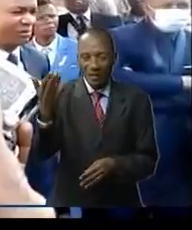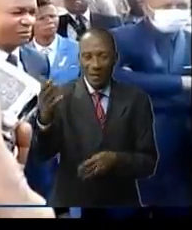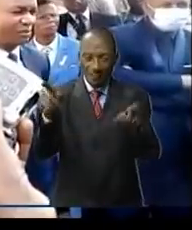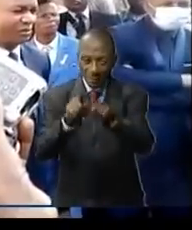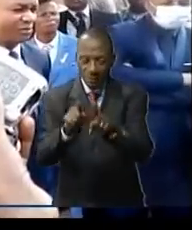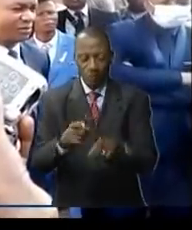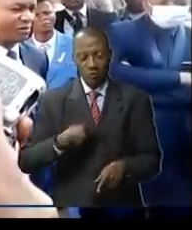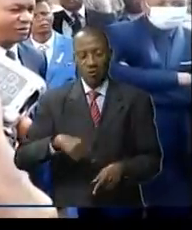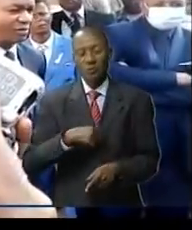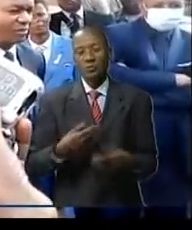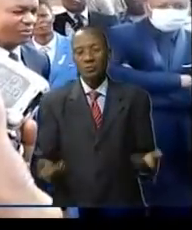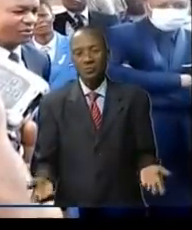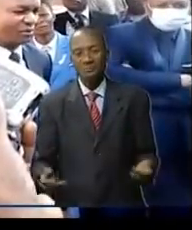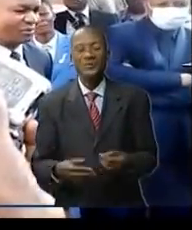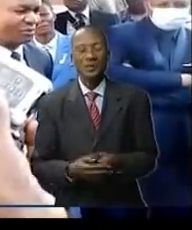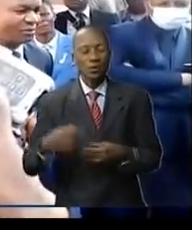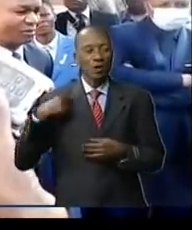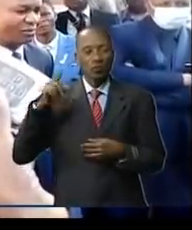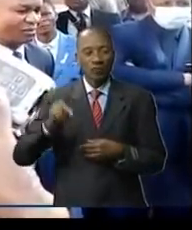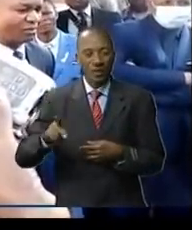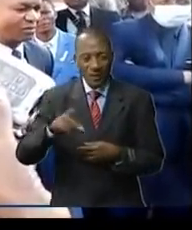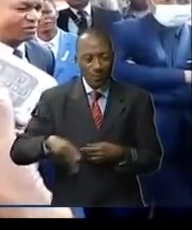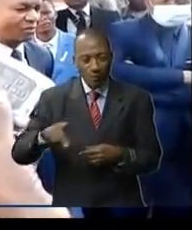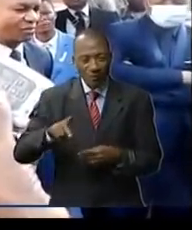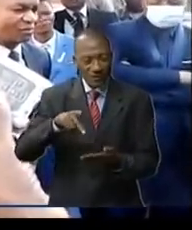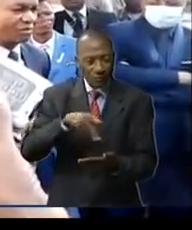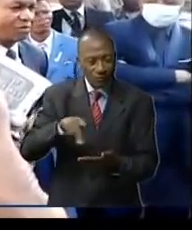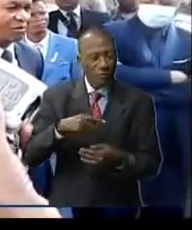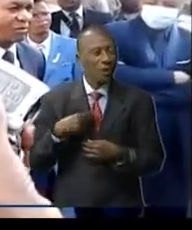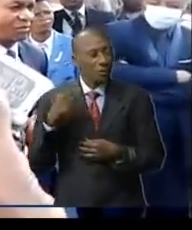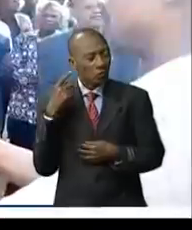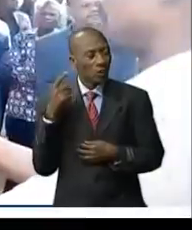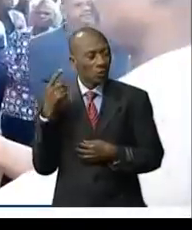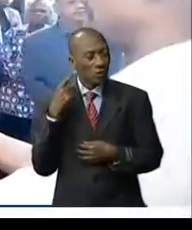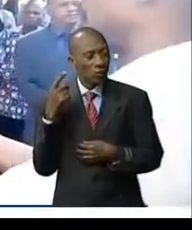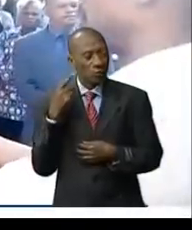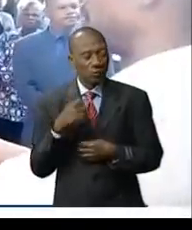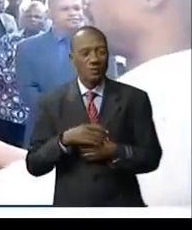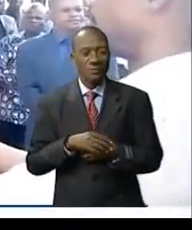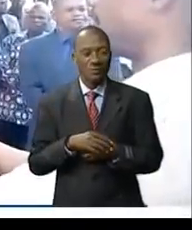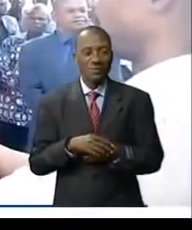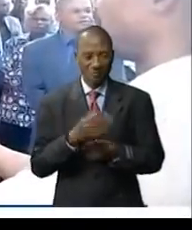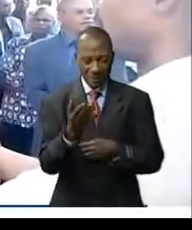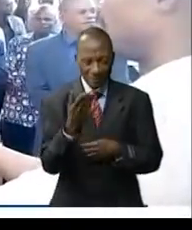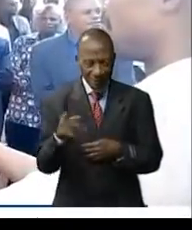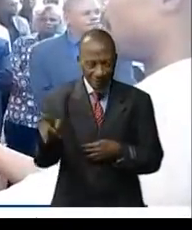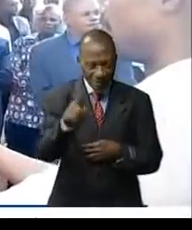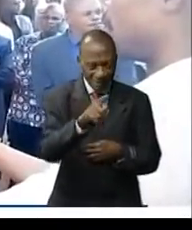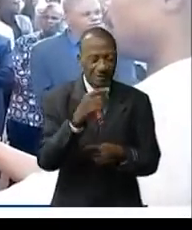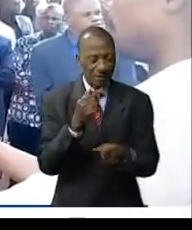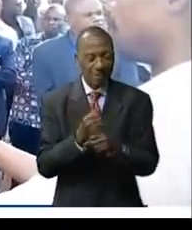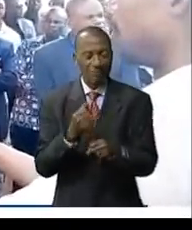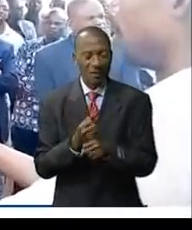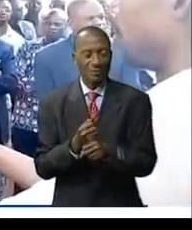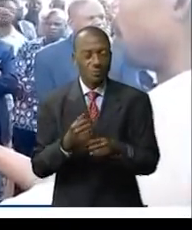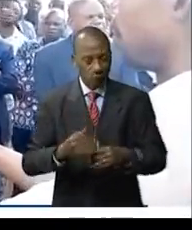père des familles, le gouverneur de province ad intérim, Edouard Moulumba, a exhorté ses collaborateurs à reprendre le travail avant de promettre son